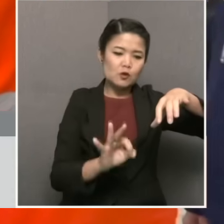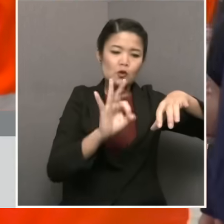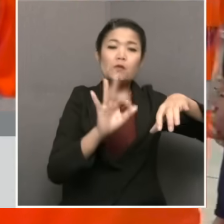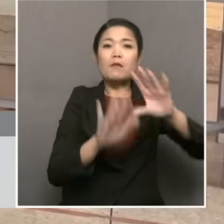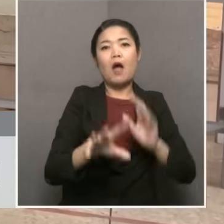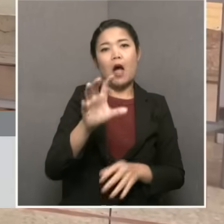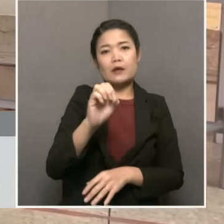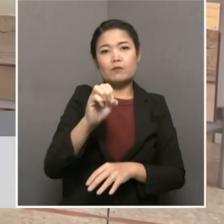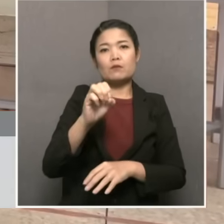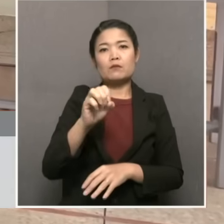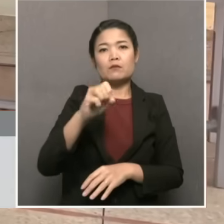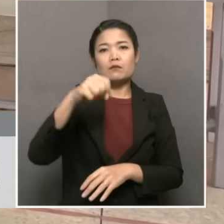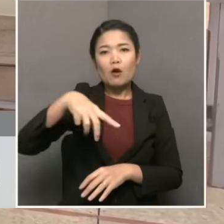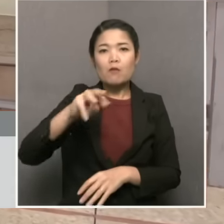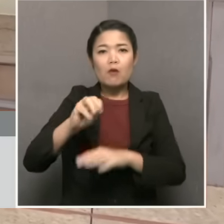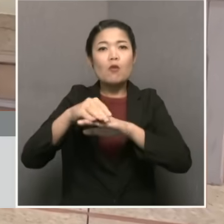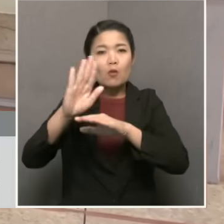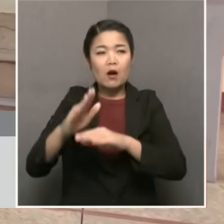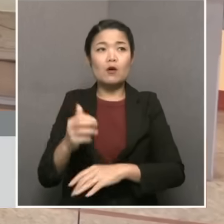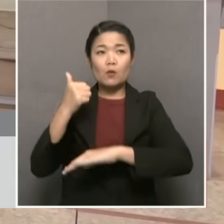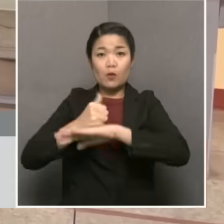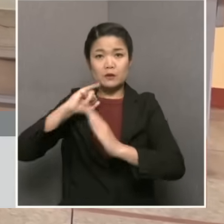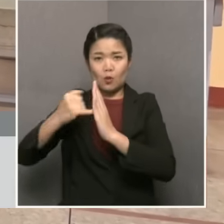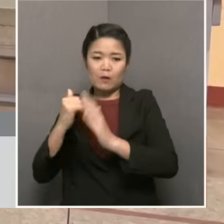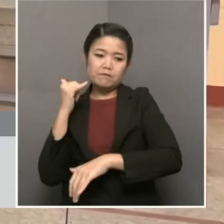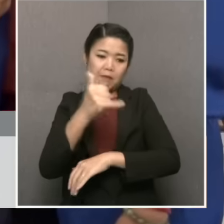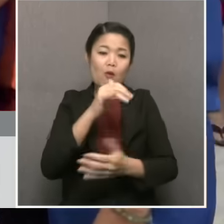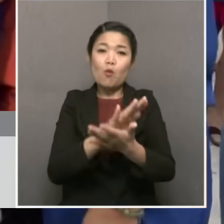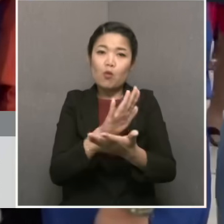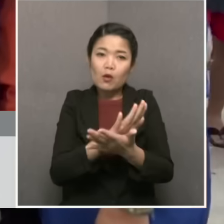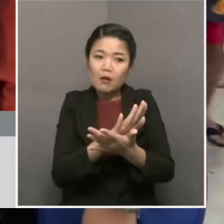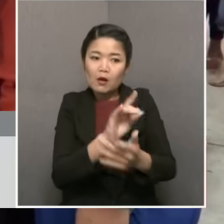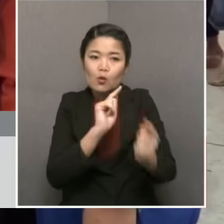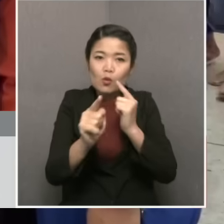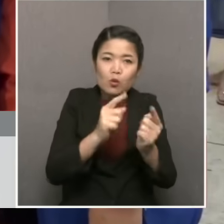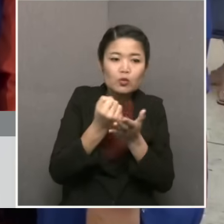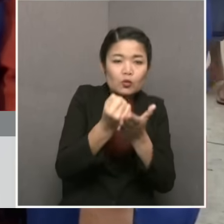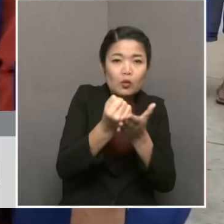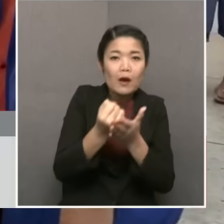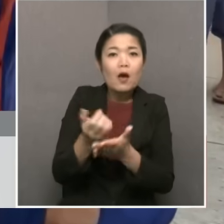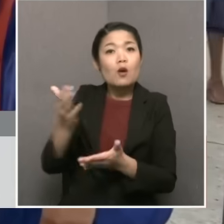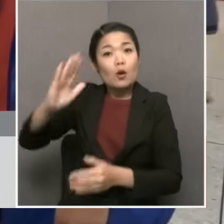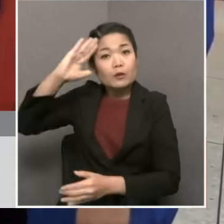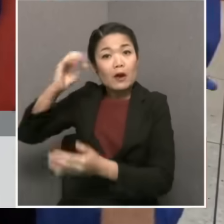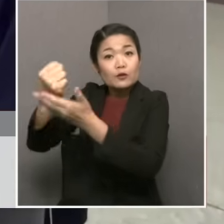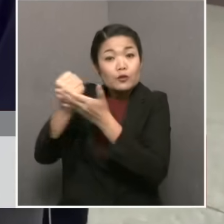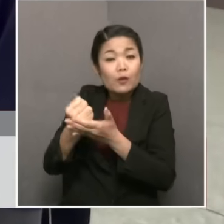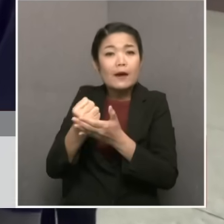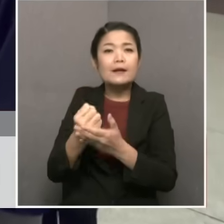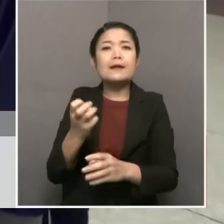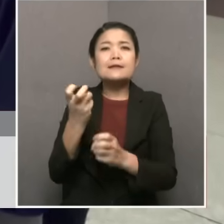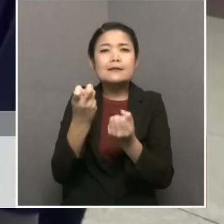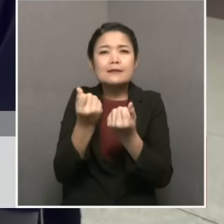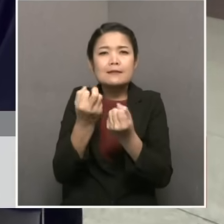จังหวัดขอนแก่นลงพื้นที่ไปติดตามสถานการณ์แล้วก็ประสานหน่วยงานทหารนำบิ๊กแบมากั้นทางเข้าโรงเรียนนะ